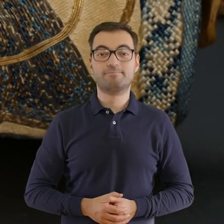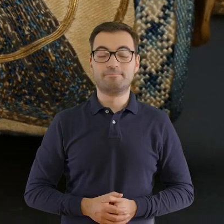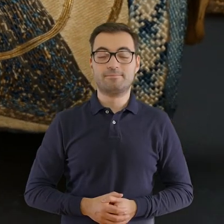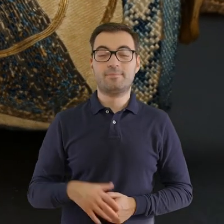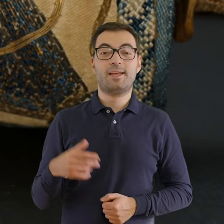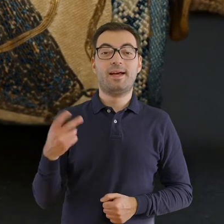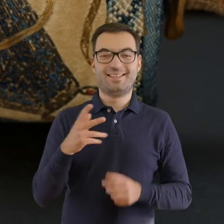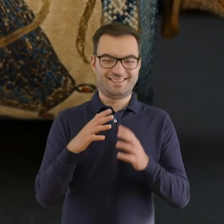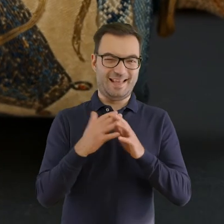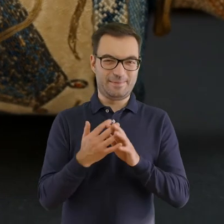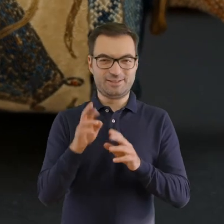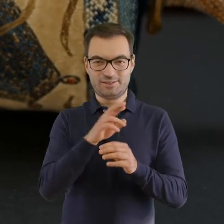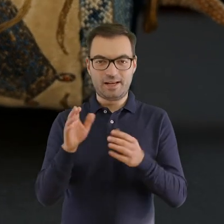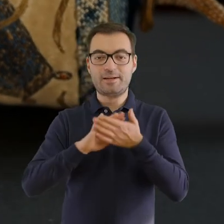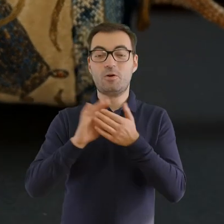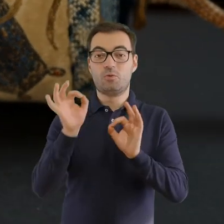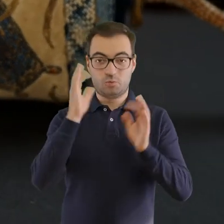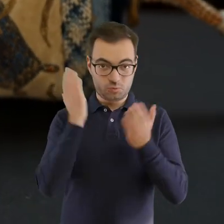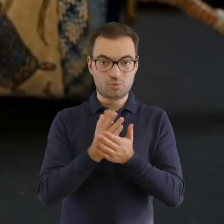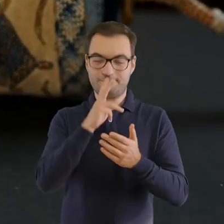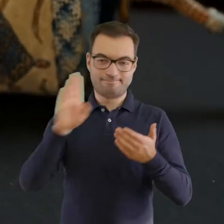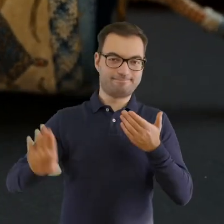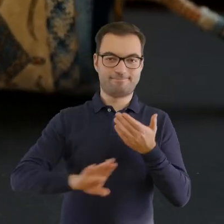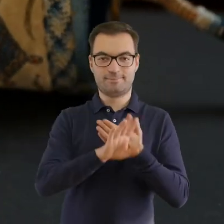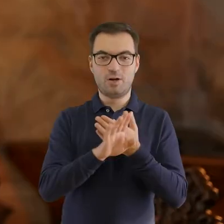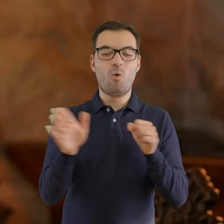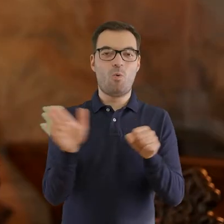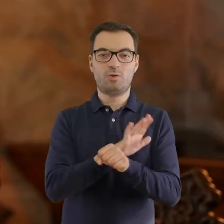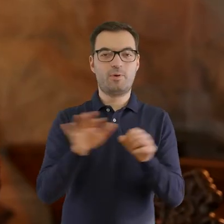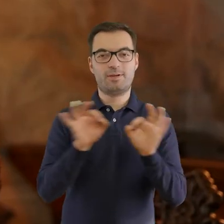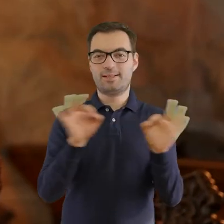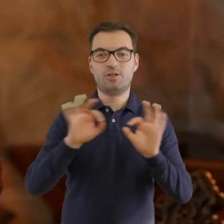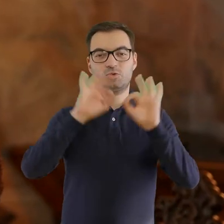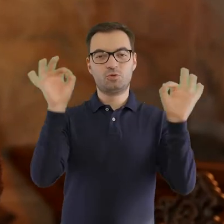Poddane konserwacji zabytki uzupełnią wilanowską ekspozycję sztuki